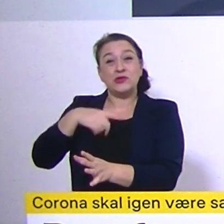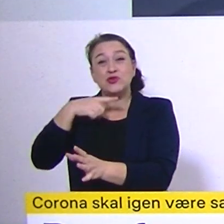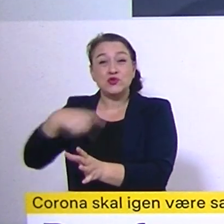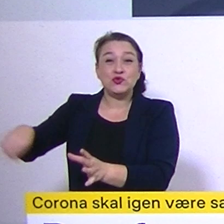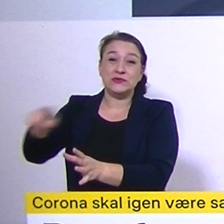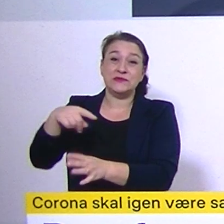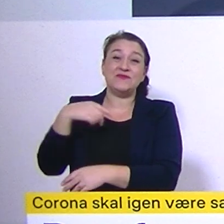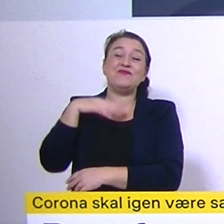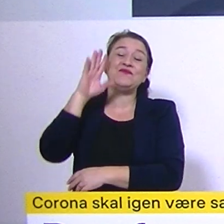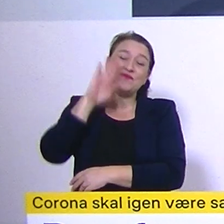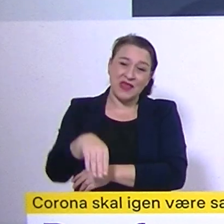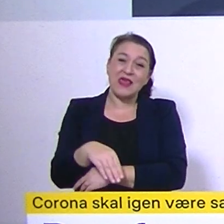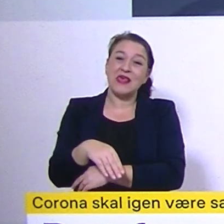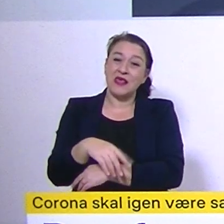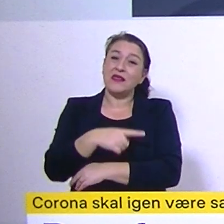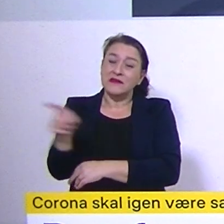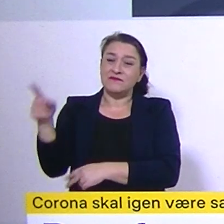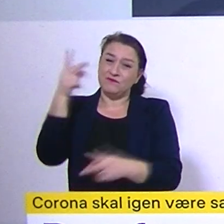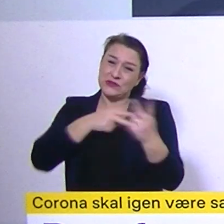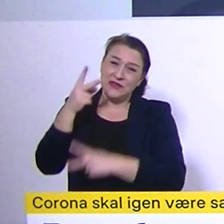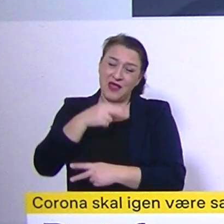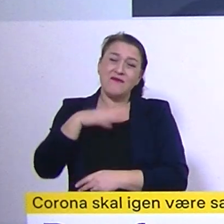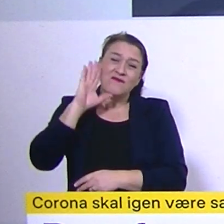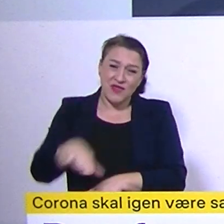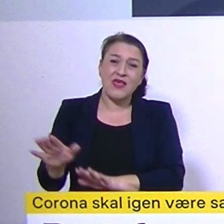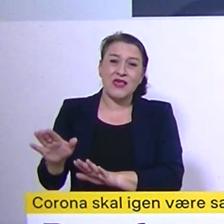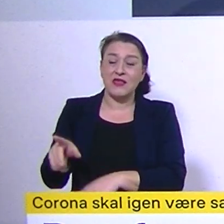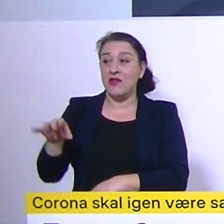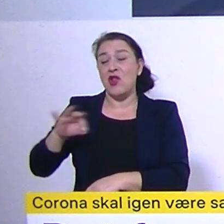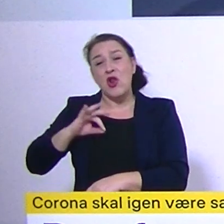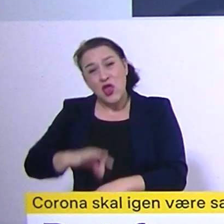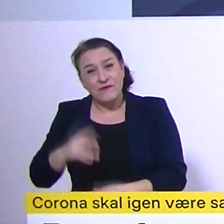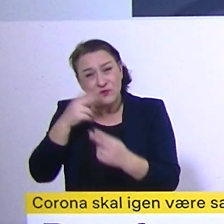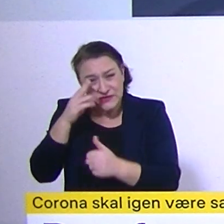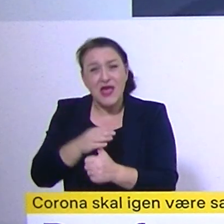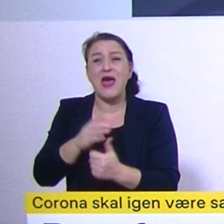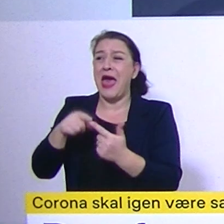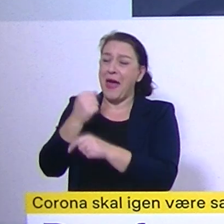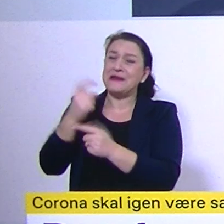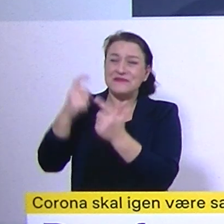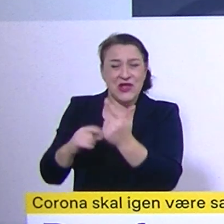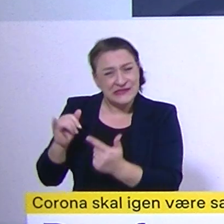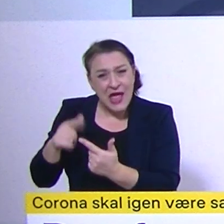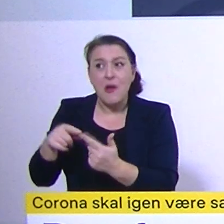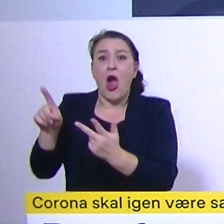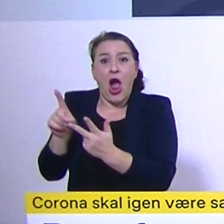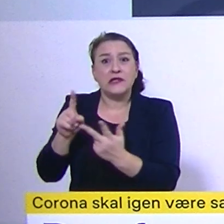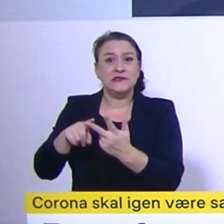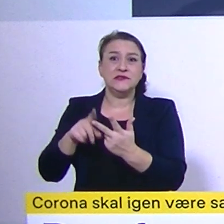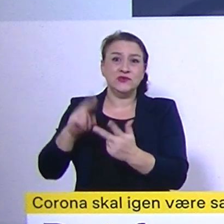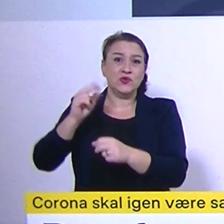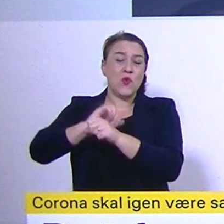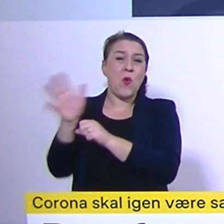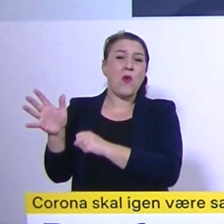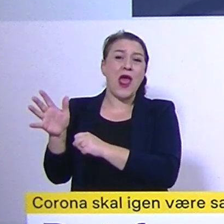af jer er frustreret. Ikke bare over løn og arbejdsvilkår, men også over den udvikling, I mange steder